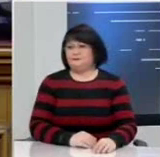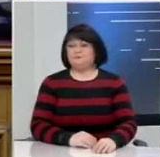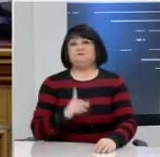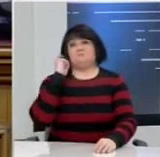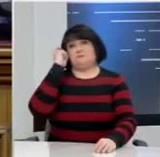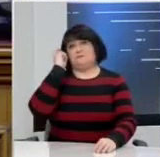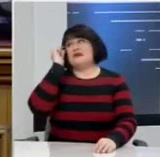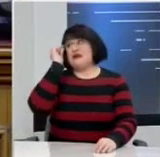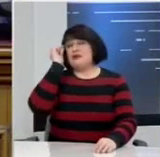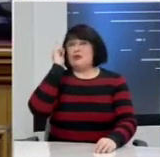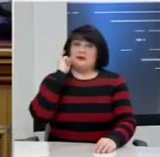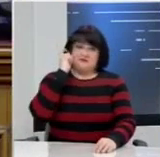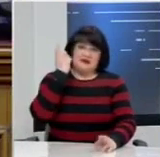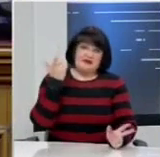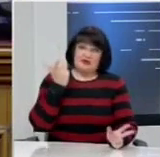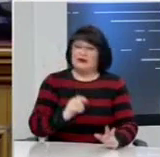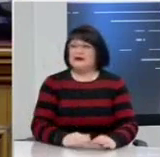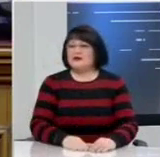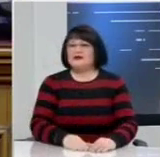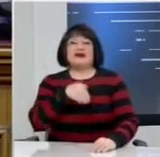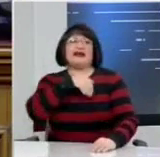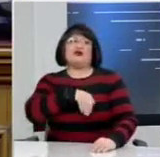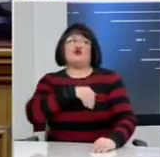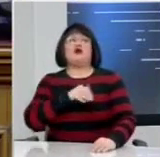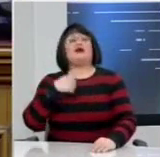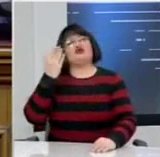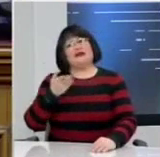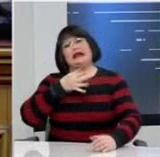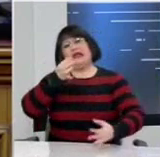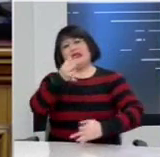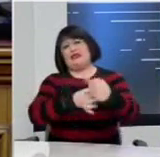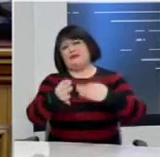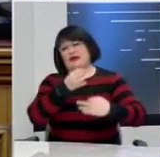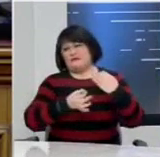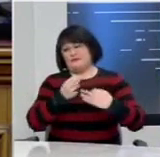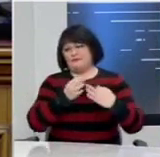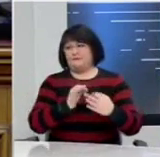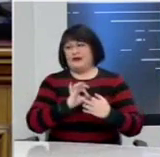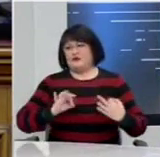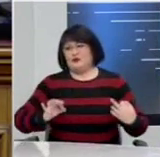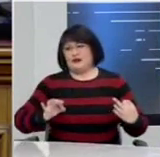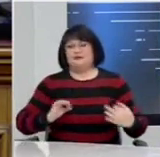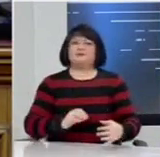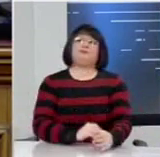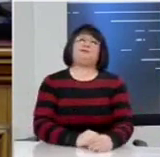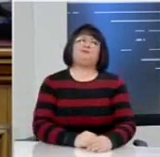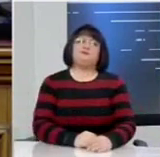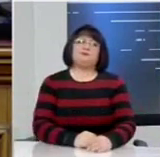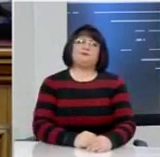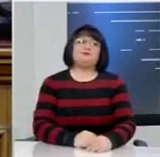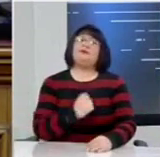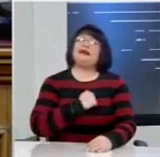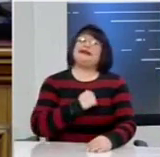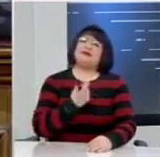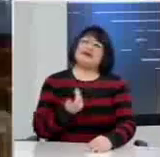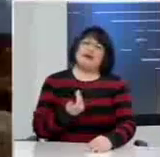Φαντάζομαι ότι ο Γιώργος ο Κατρούγκαλος, που θα πάρει τον λόγο αμέσως μετά για να κάνει την εισήγησή του για τη στάση μας στο νομοσχέδιο αυτό,